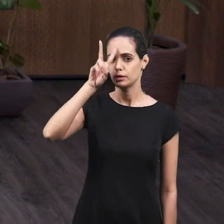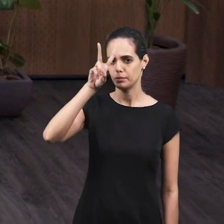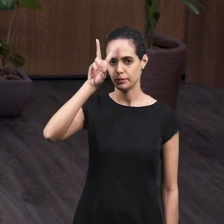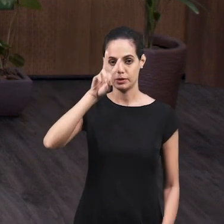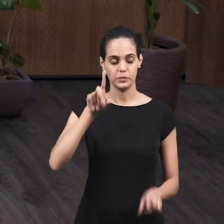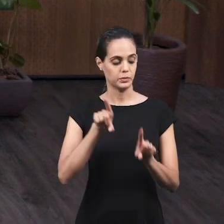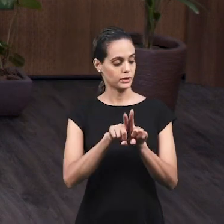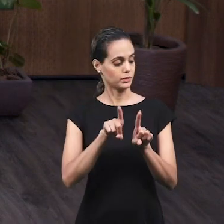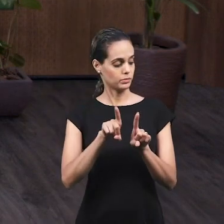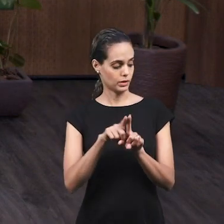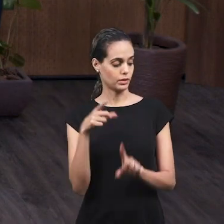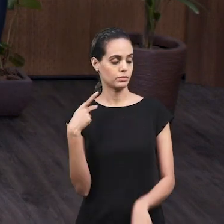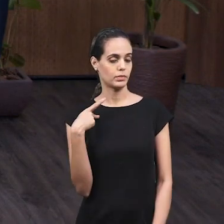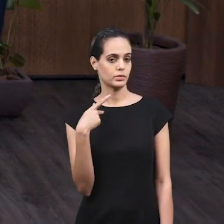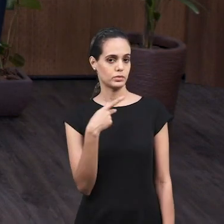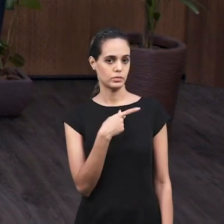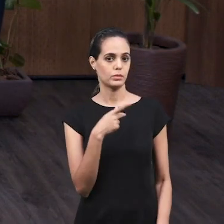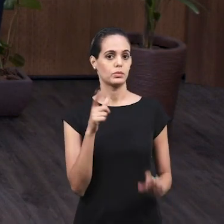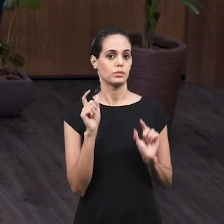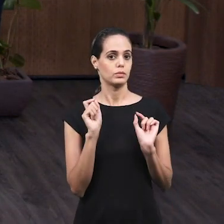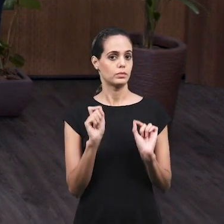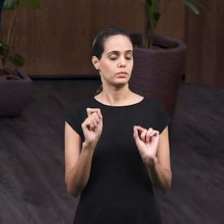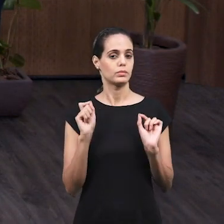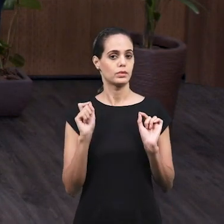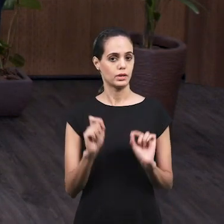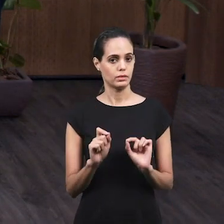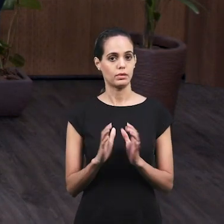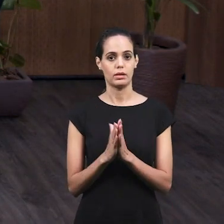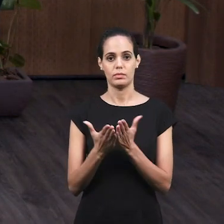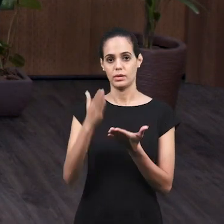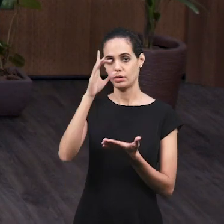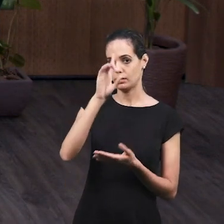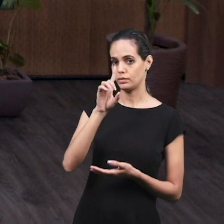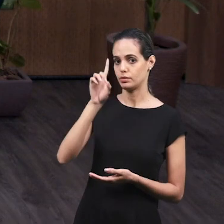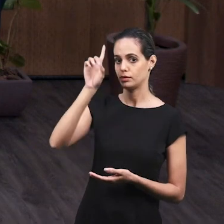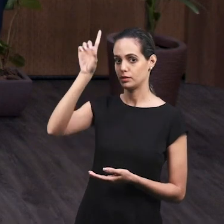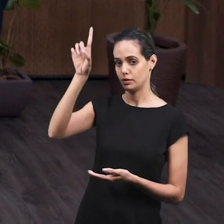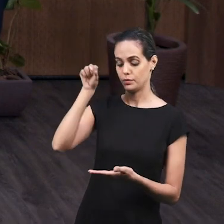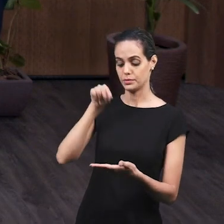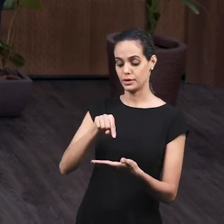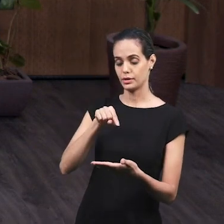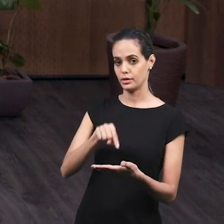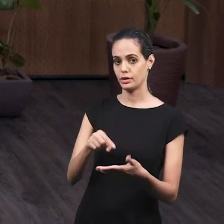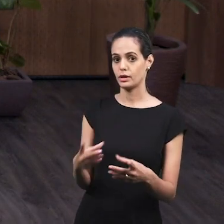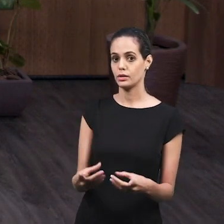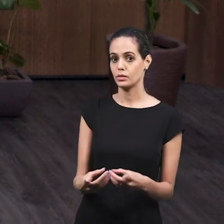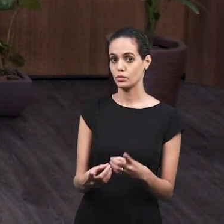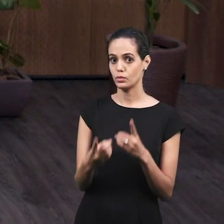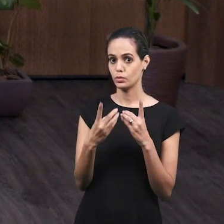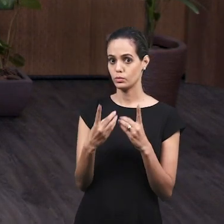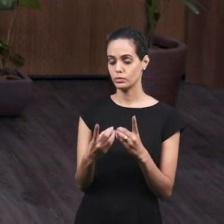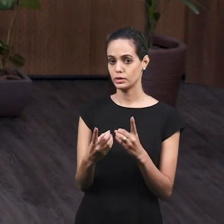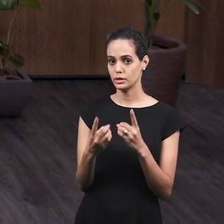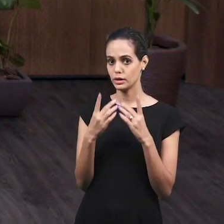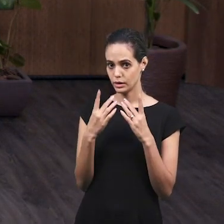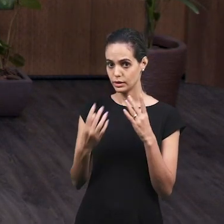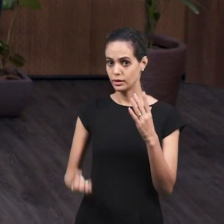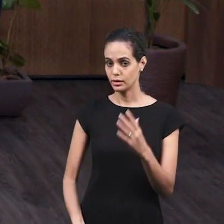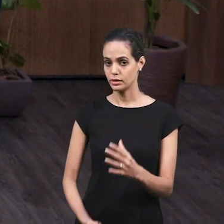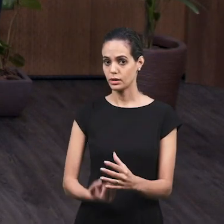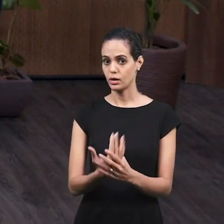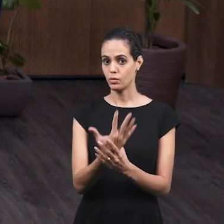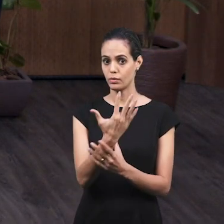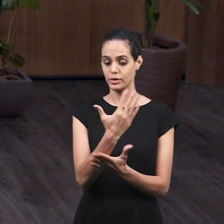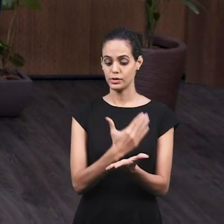la parole de Dieu. En rappelant Daniel que la parole, d'où est venue la